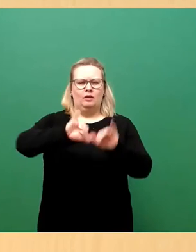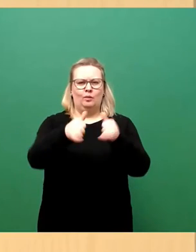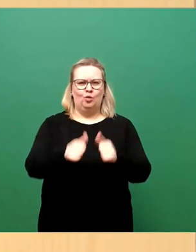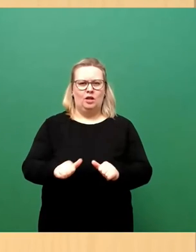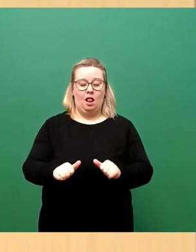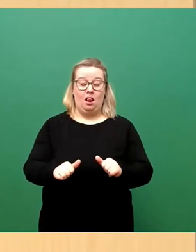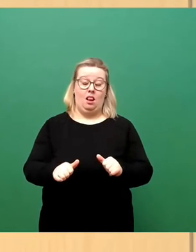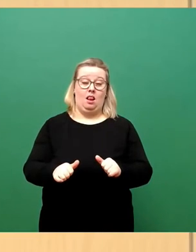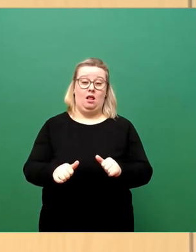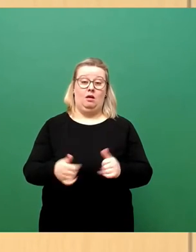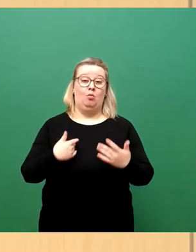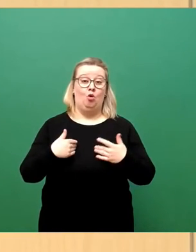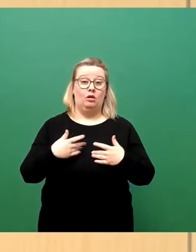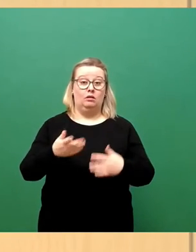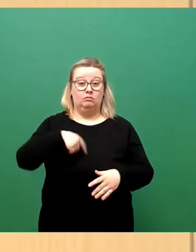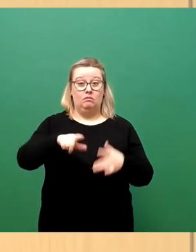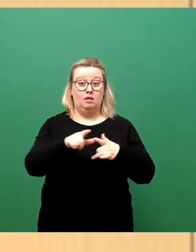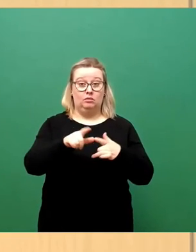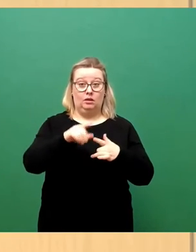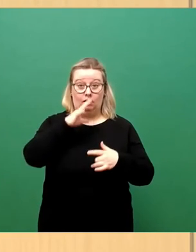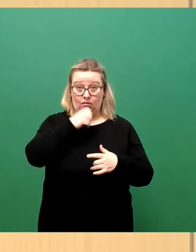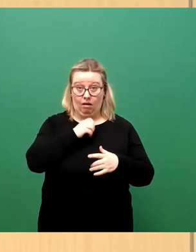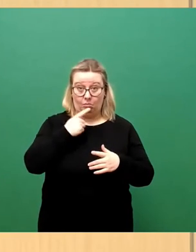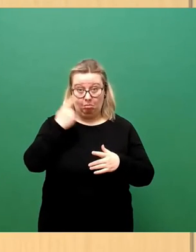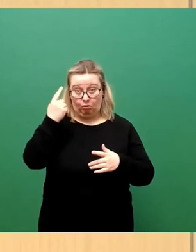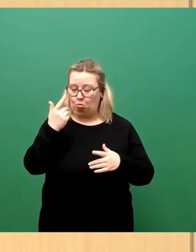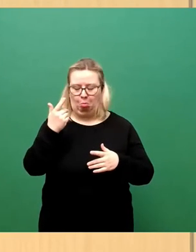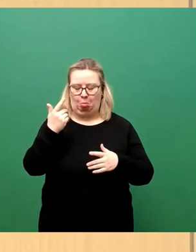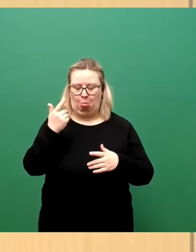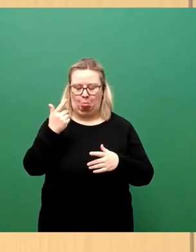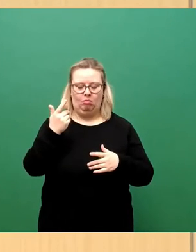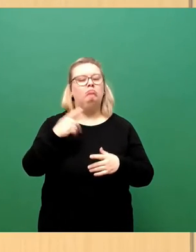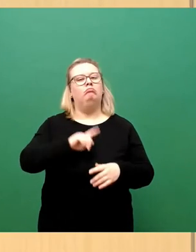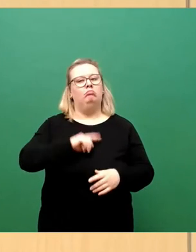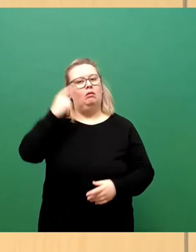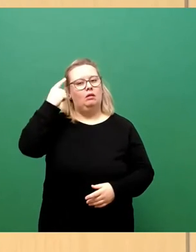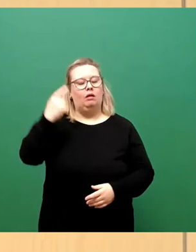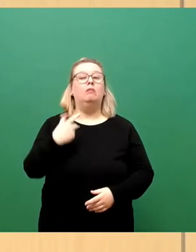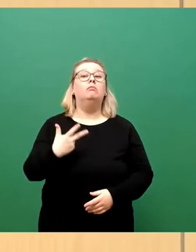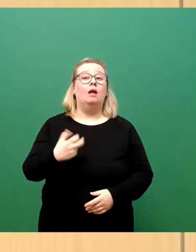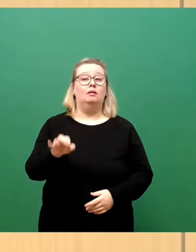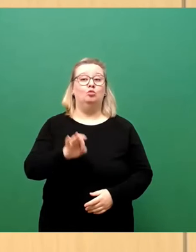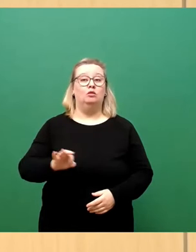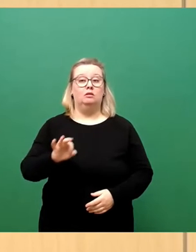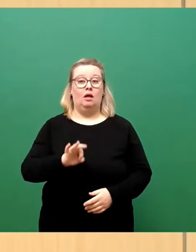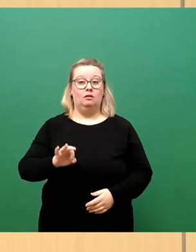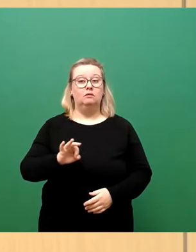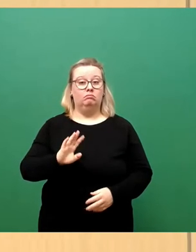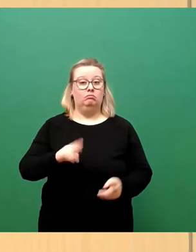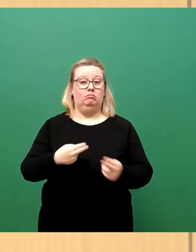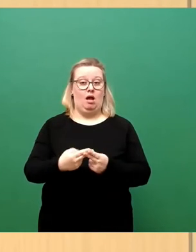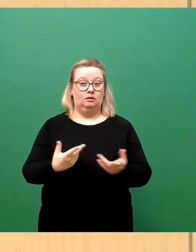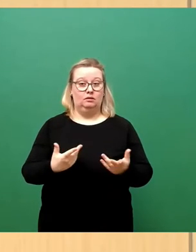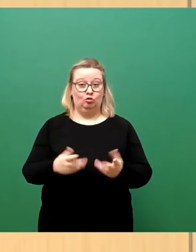Geheimnis, was die Position der SPD ist. Wir sind durchaus der Überzeugung, 30% sind angemessen, und wenn man sich mal